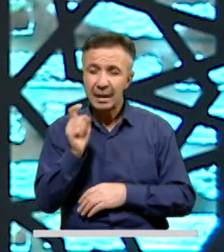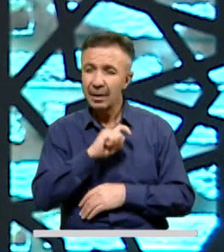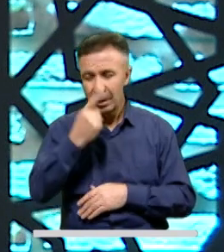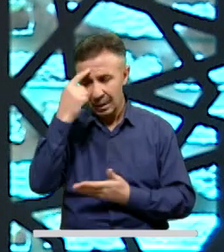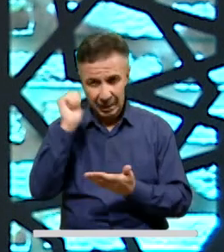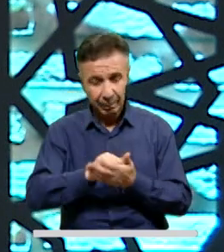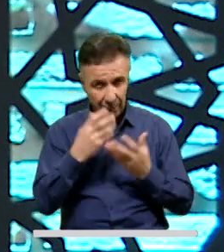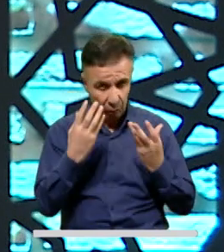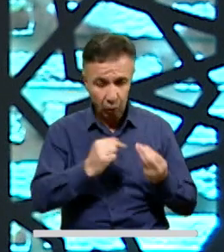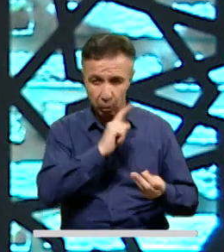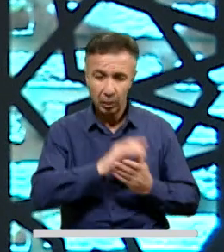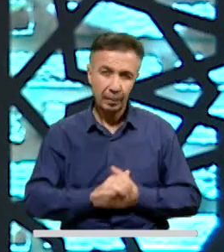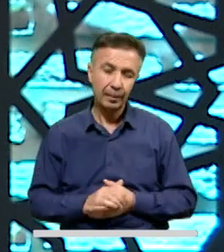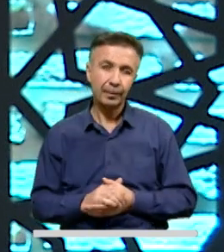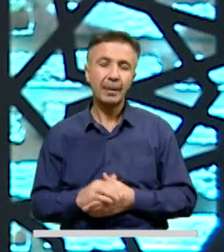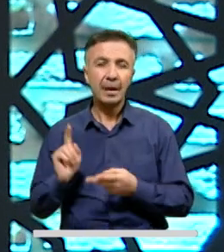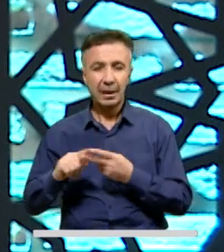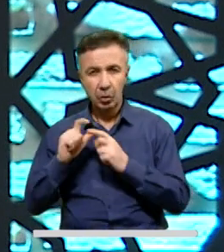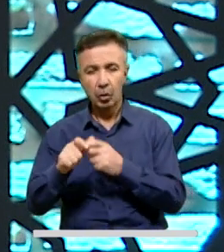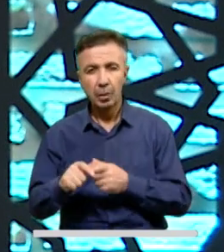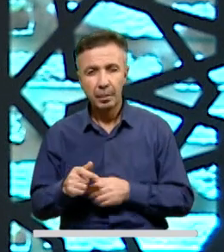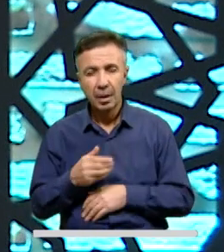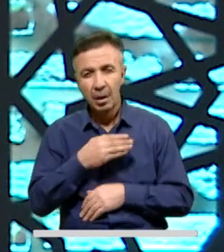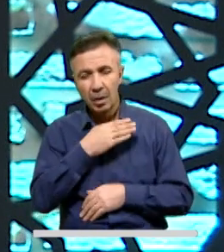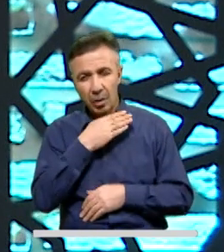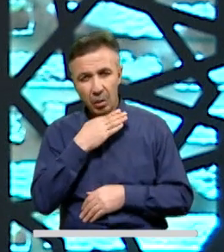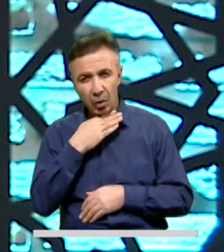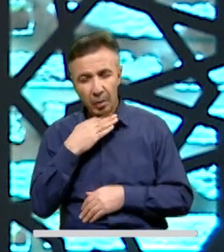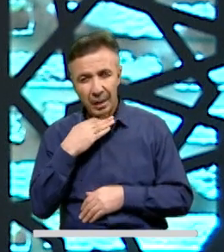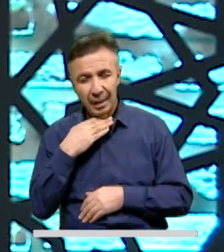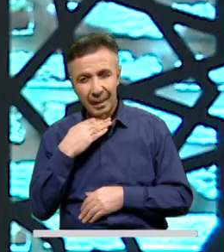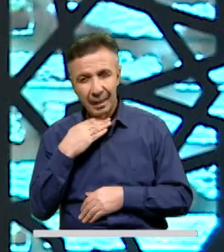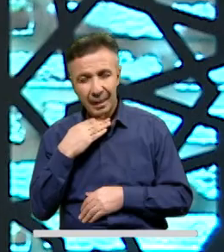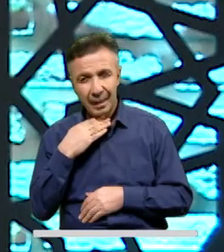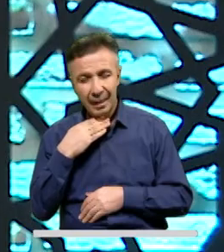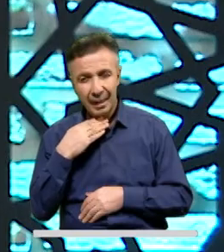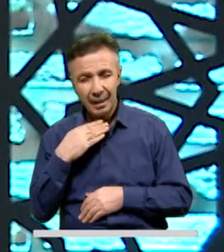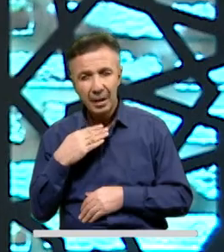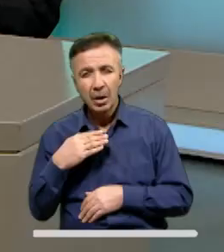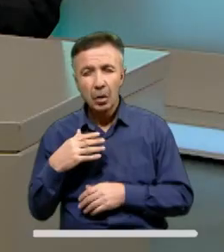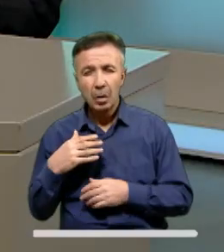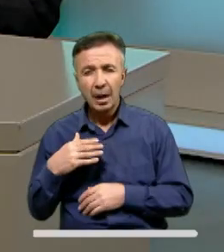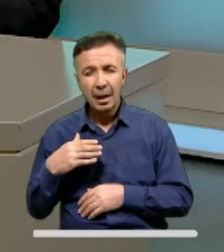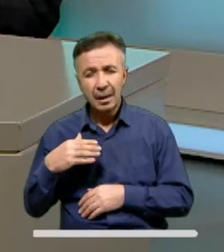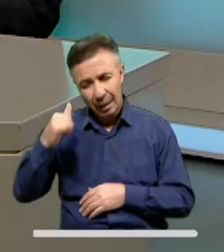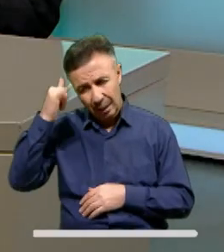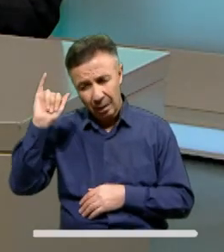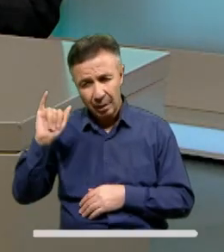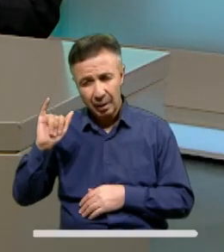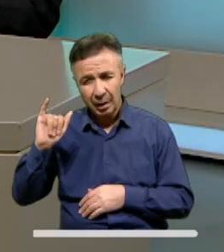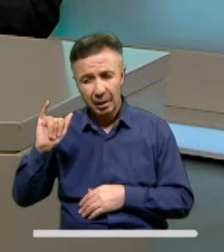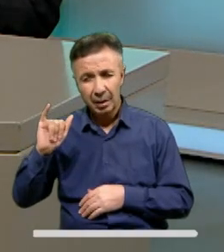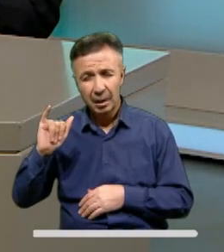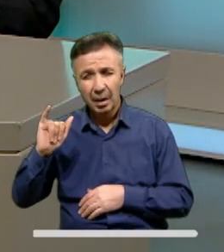Diğer soru nedir efendim? Diğer sorum da kurban hakkında olacaktı. Buyurun. Büyükbaş hayvanda, dört memeli bir hayvanda